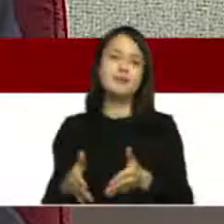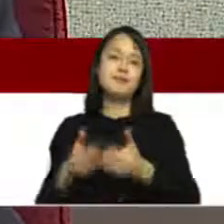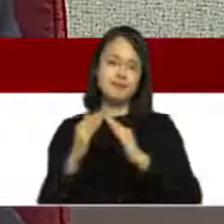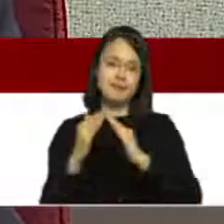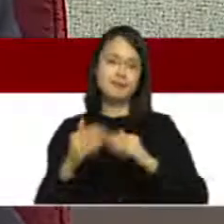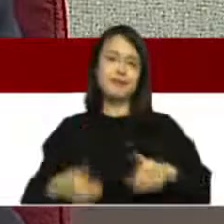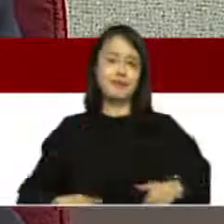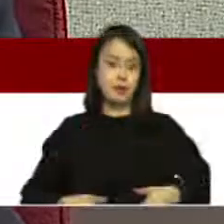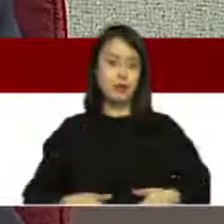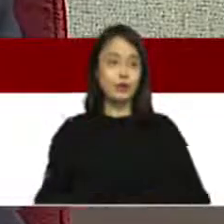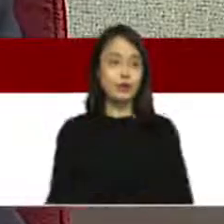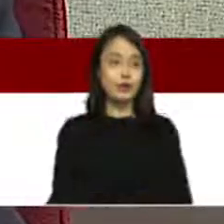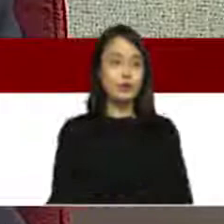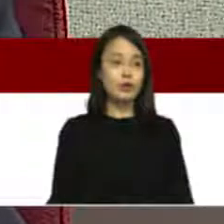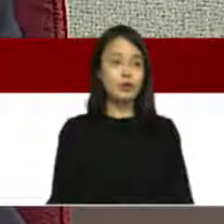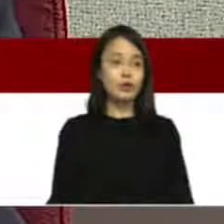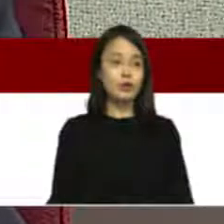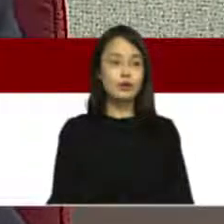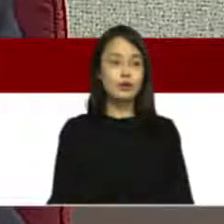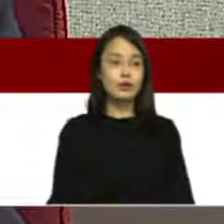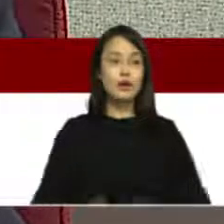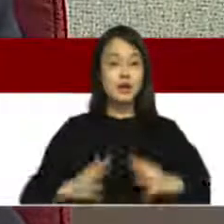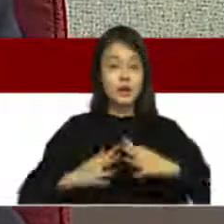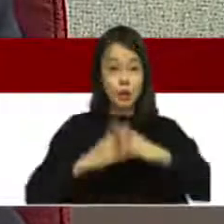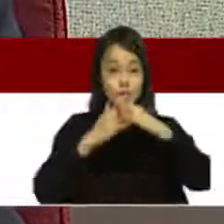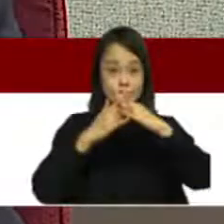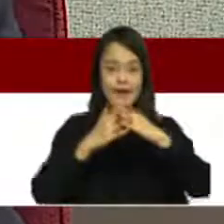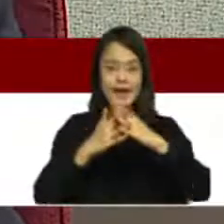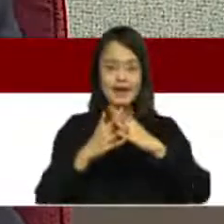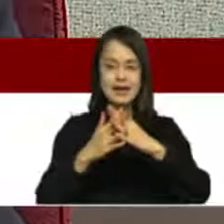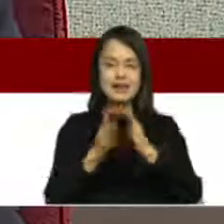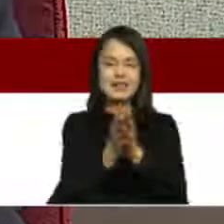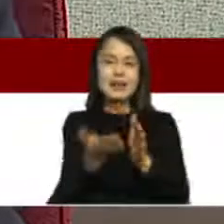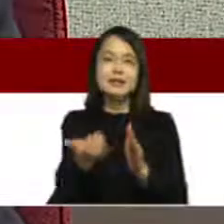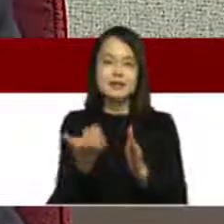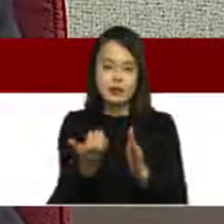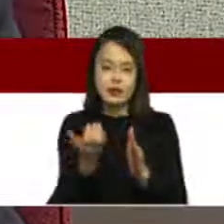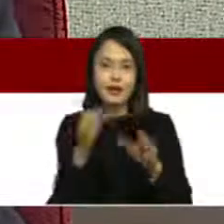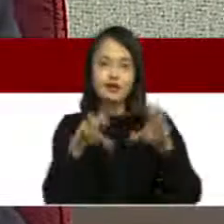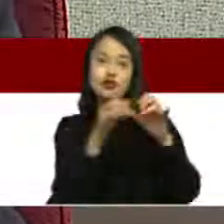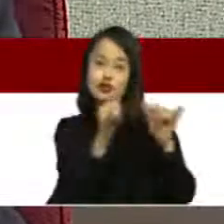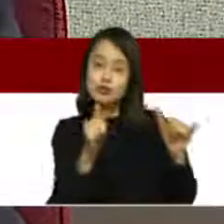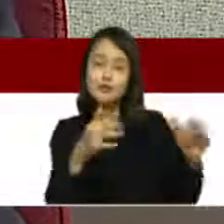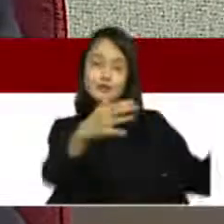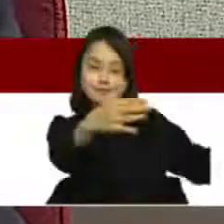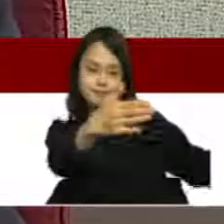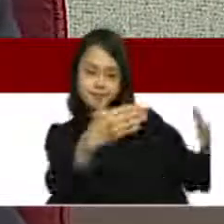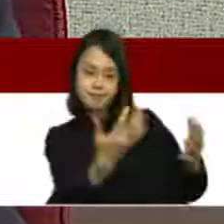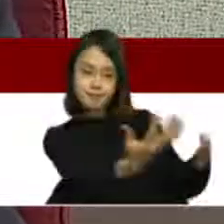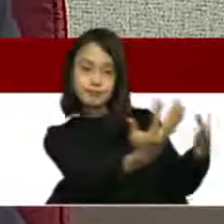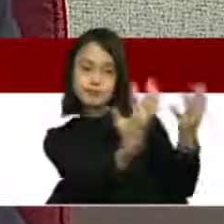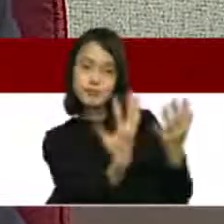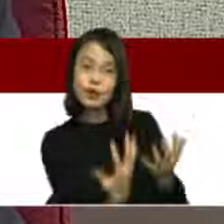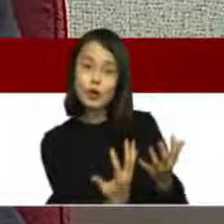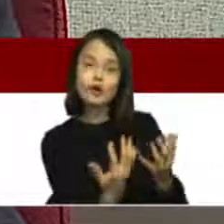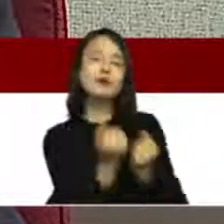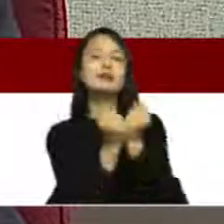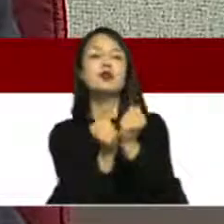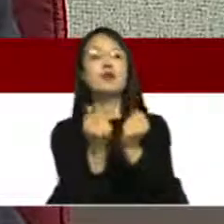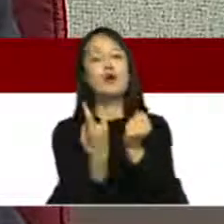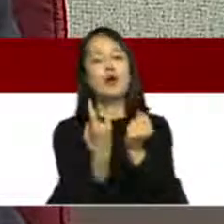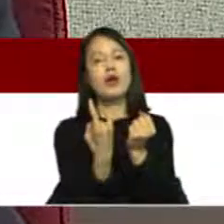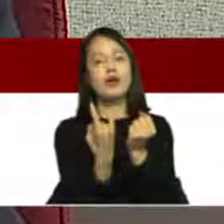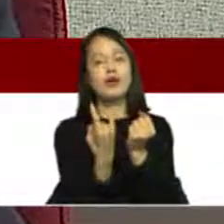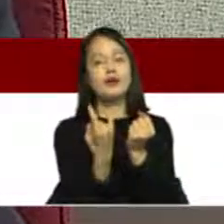공사 시작 전에 최민 설명회를 개최하여 주민에게 널리 알리고 현장 민원실에서